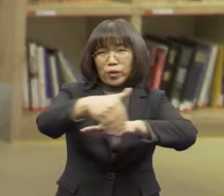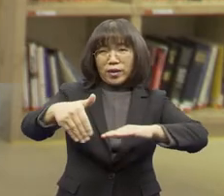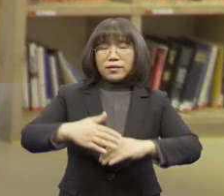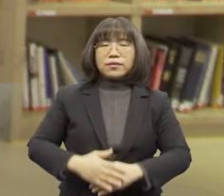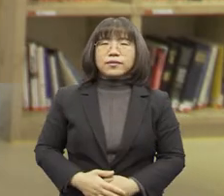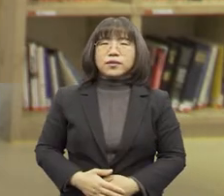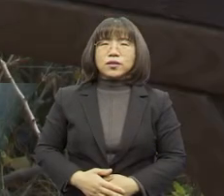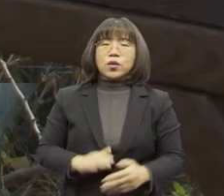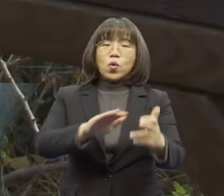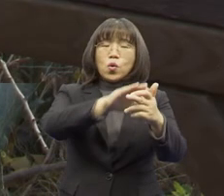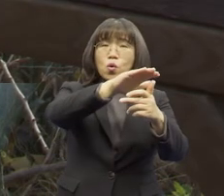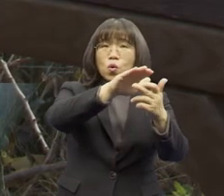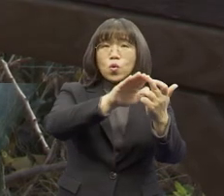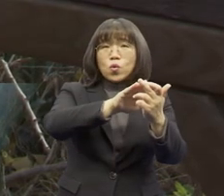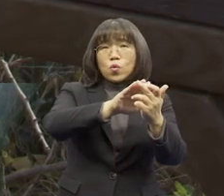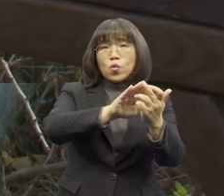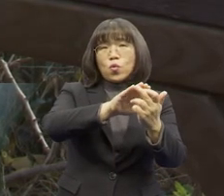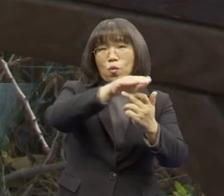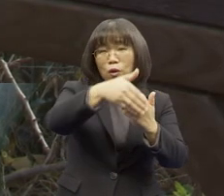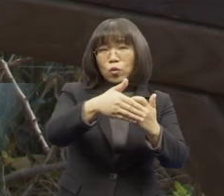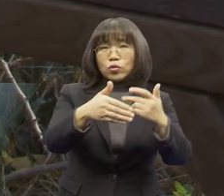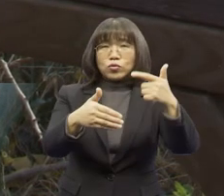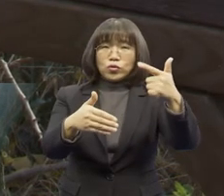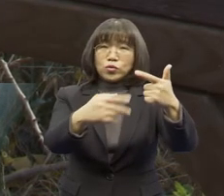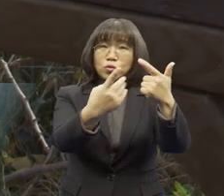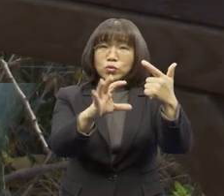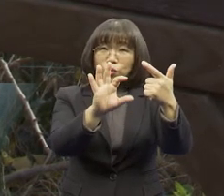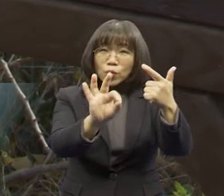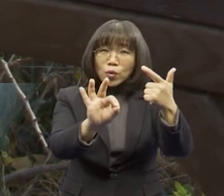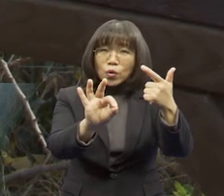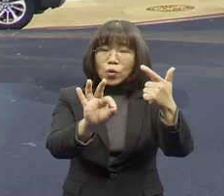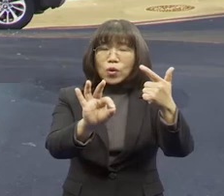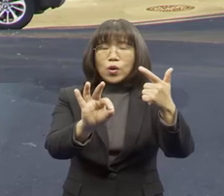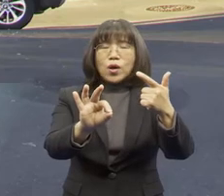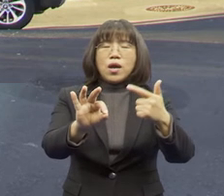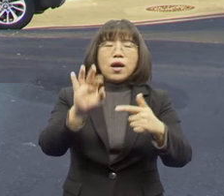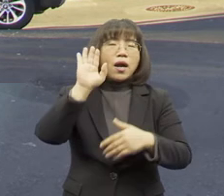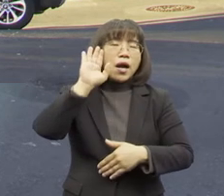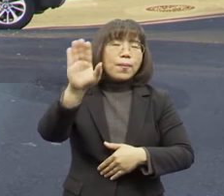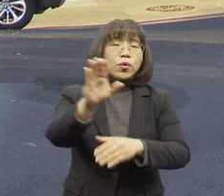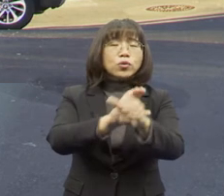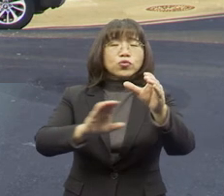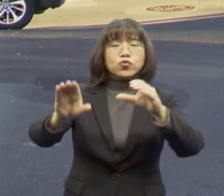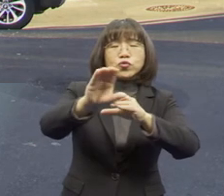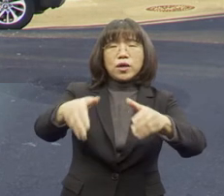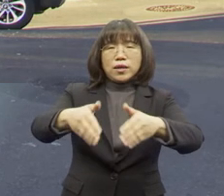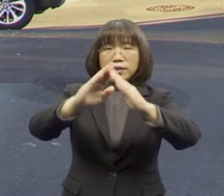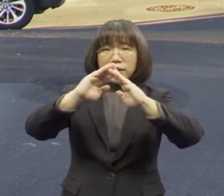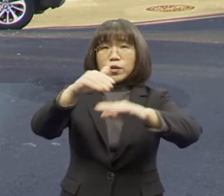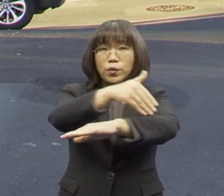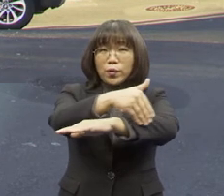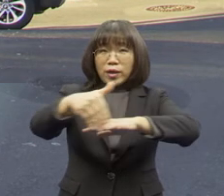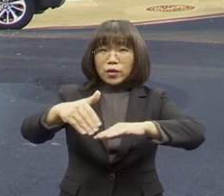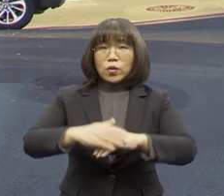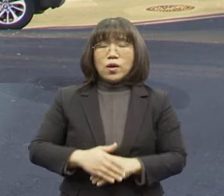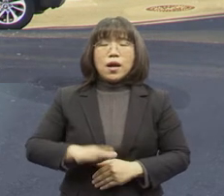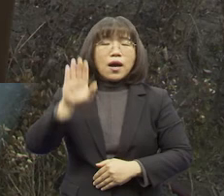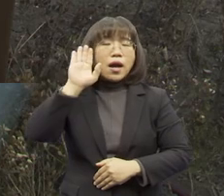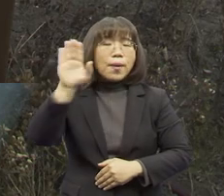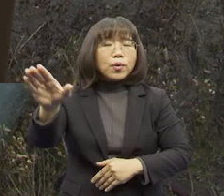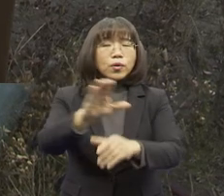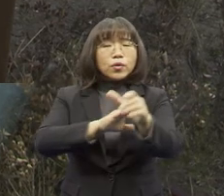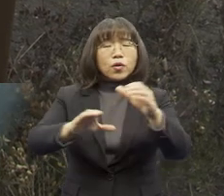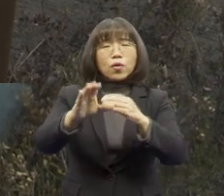예정입니다 한편 화공 6동 주민자치회 는 마을 게시판 을 추가로 설치할 계획이며 설치 이후에도